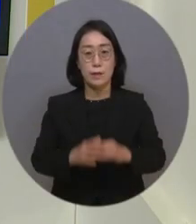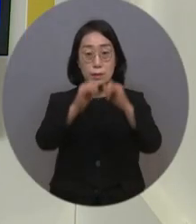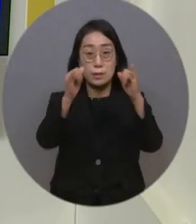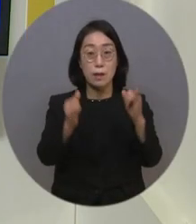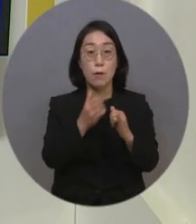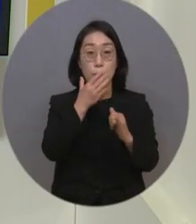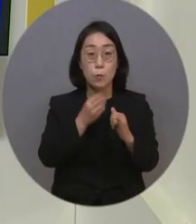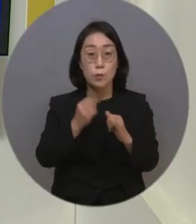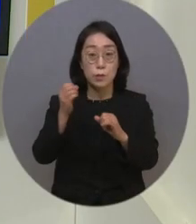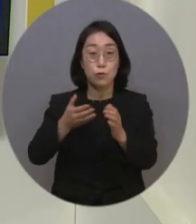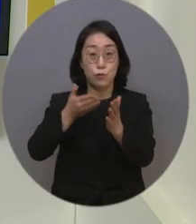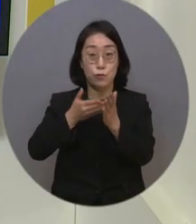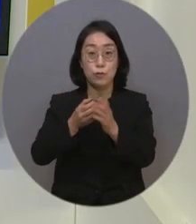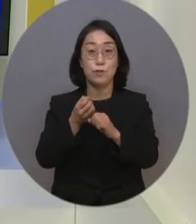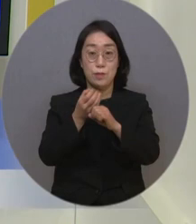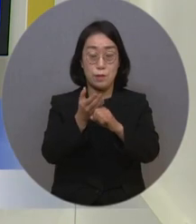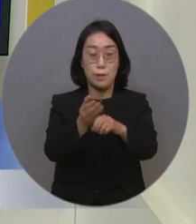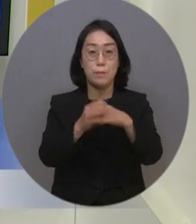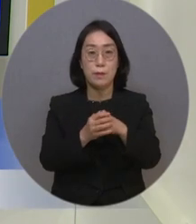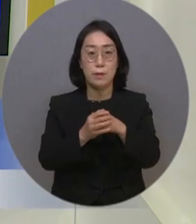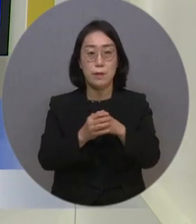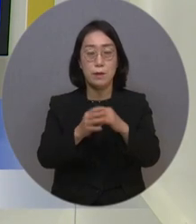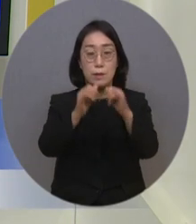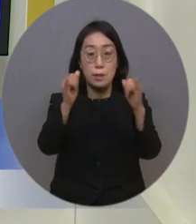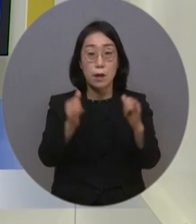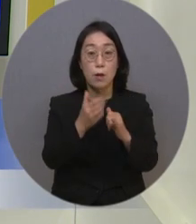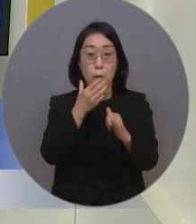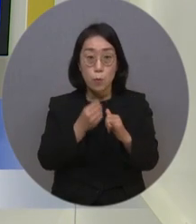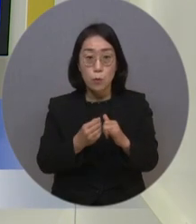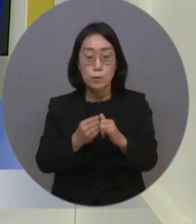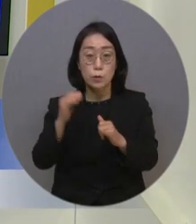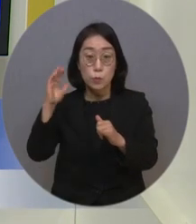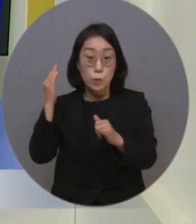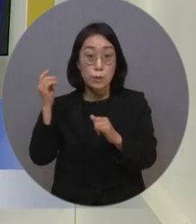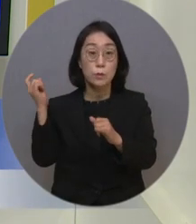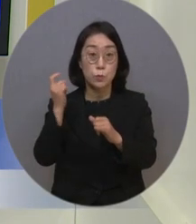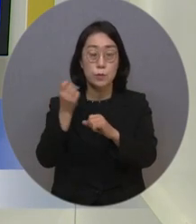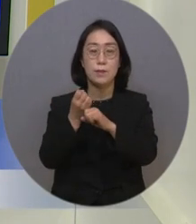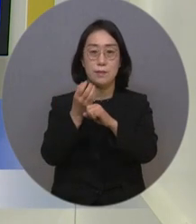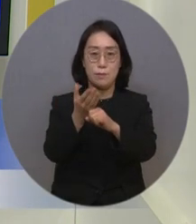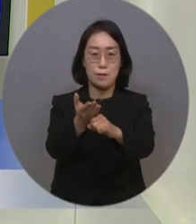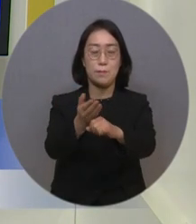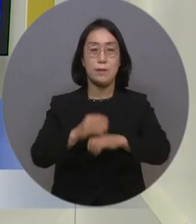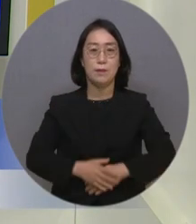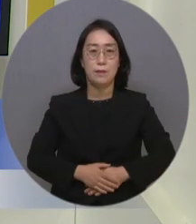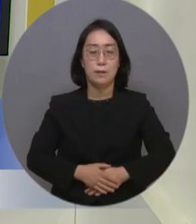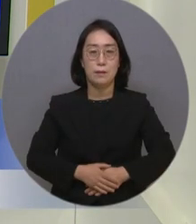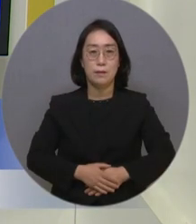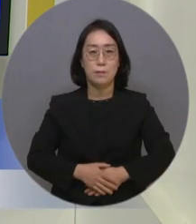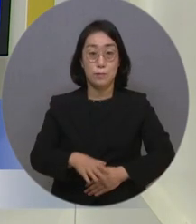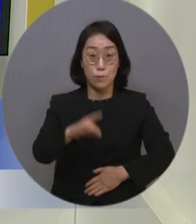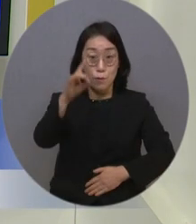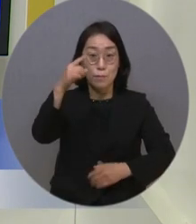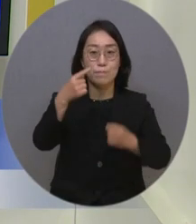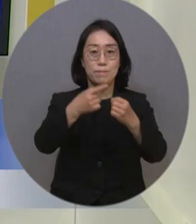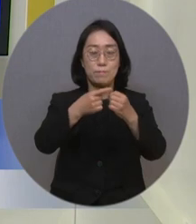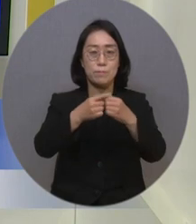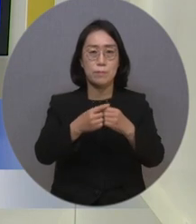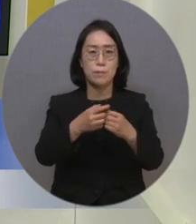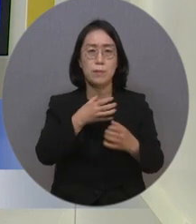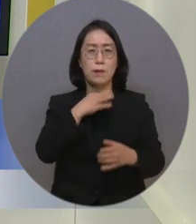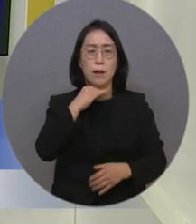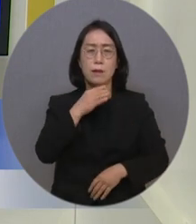웰페어뉴스 브리핑 박정인입니다 웰페어뉴스와 함께 사회복지개 이슈를 만나봅니다 첫 번째 기사입니다